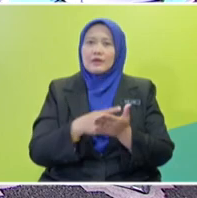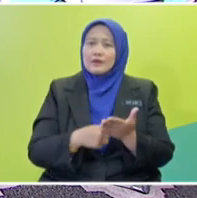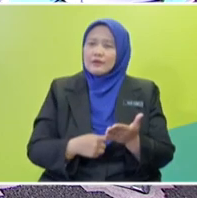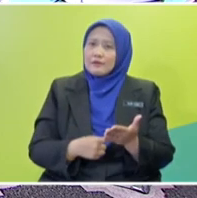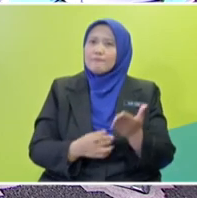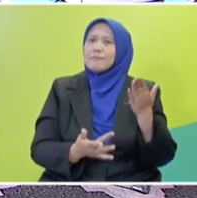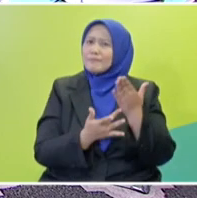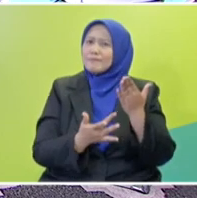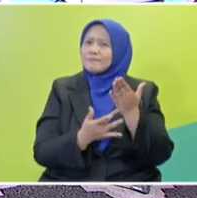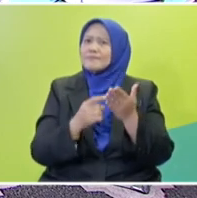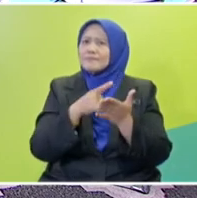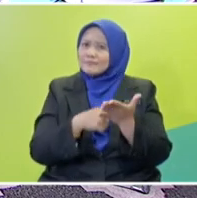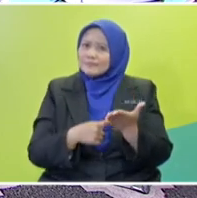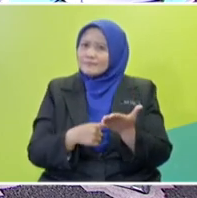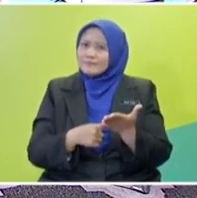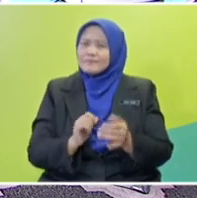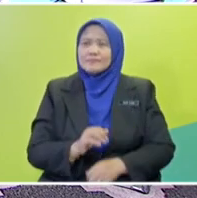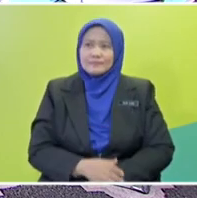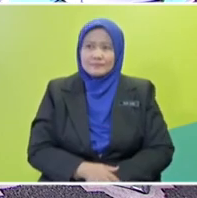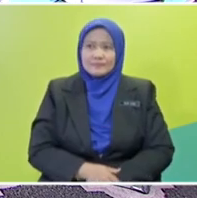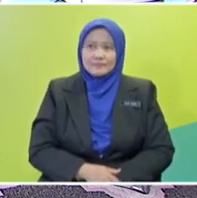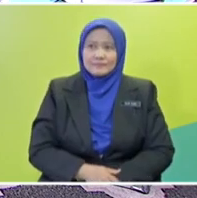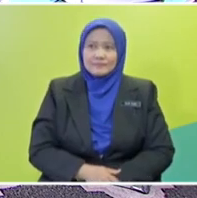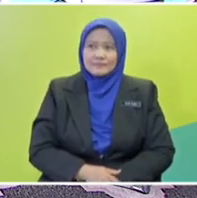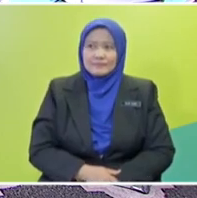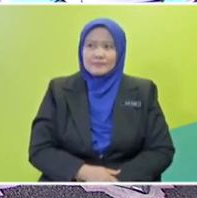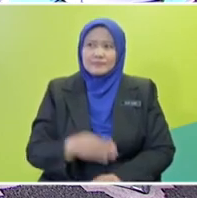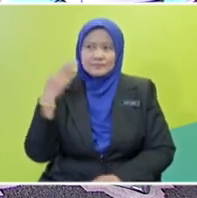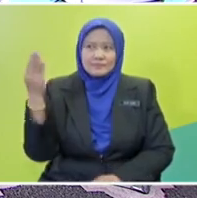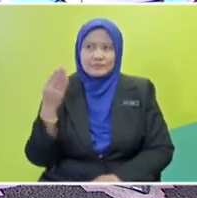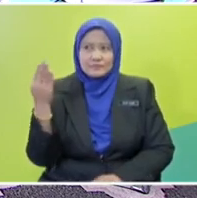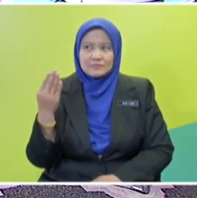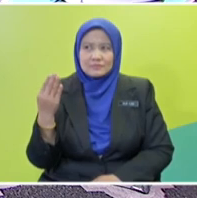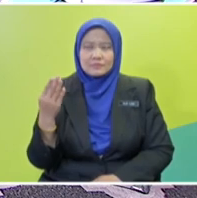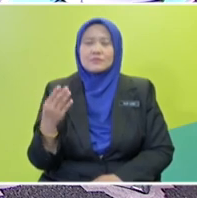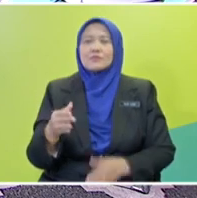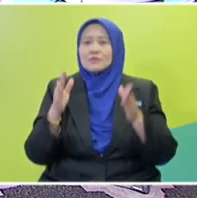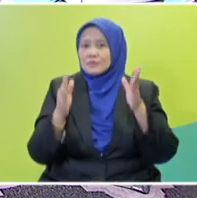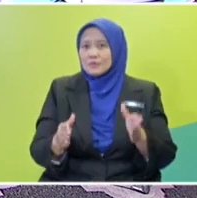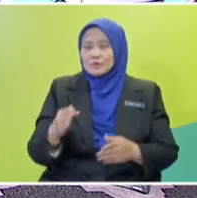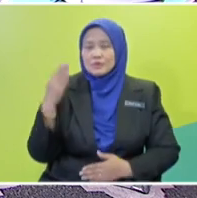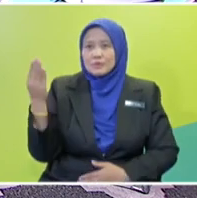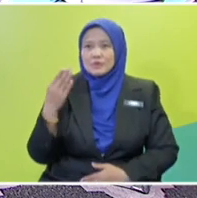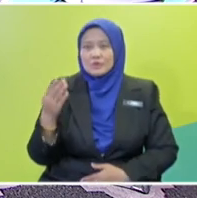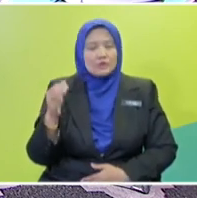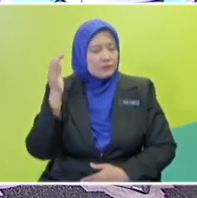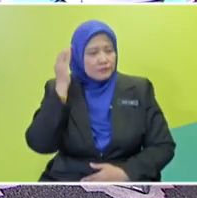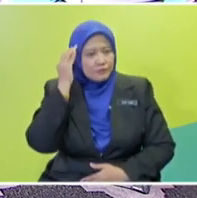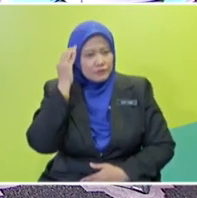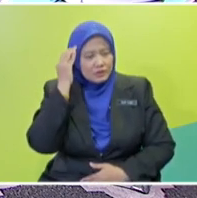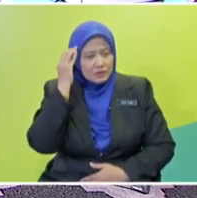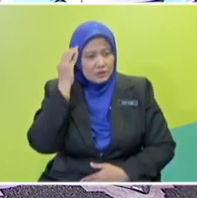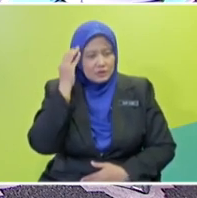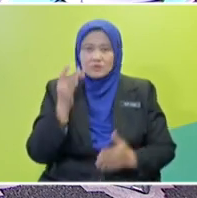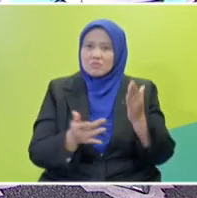tapi mungkin tak berapa jelas pelukan Cu saya lihat orang kita orang awam biasanya fikih teknologi ini masih berkaitan dengan